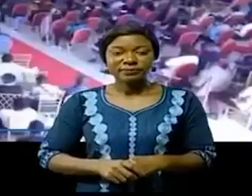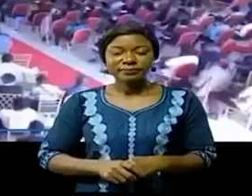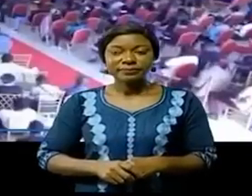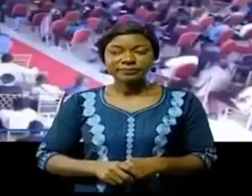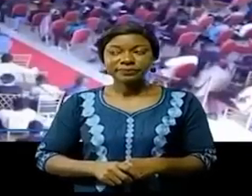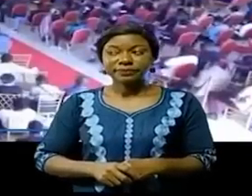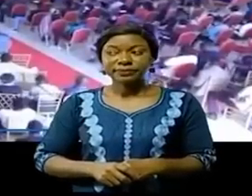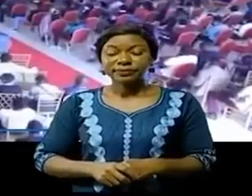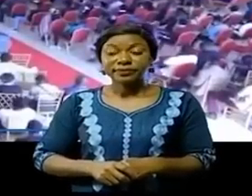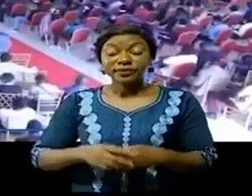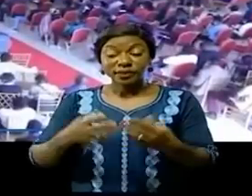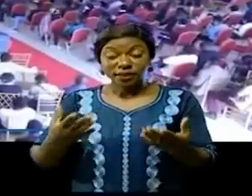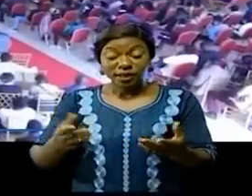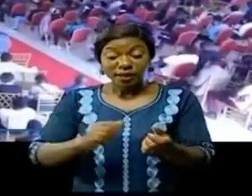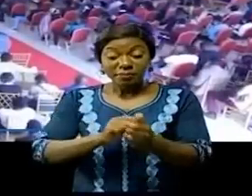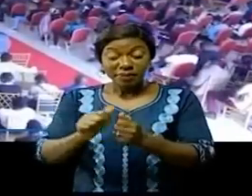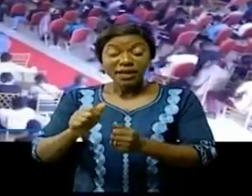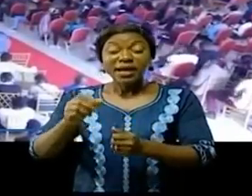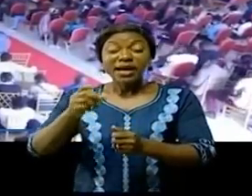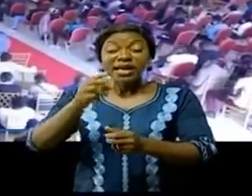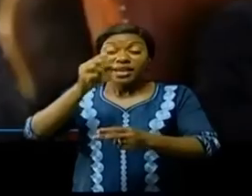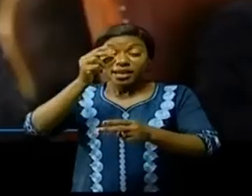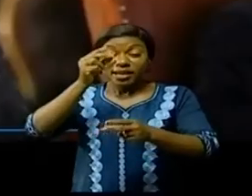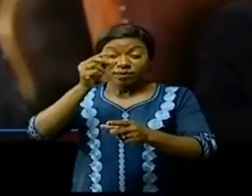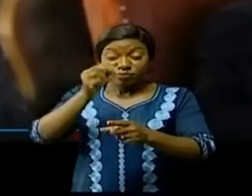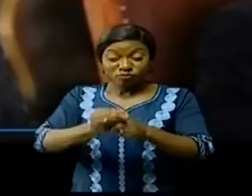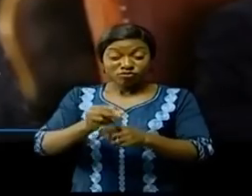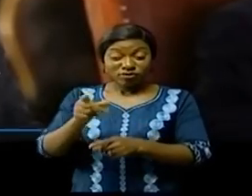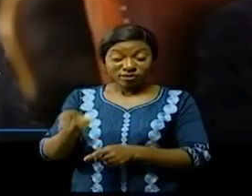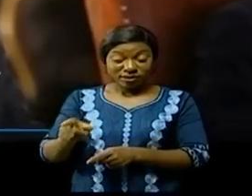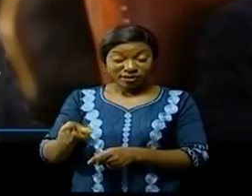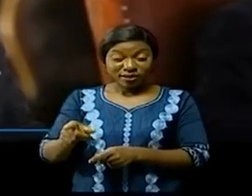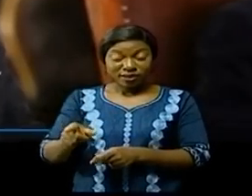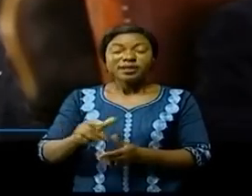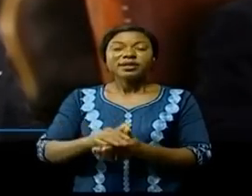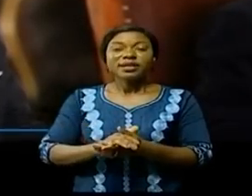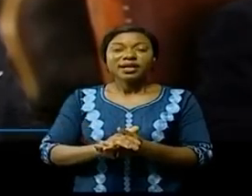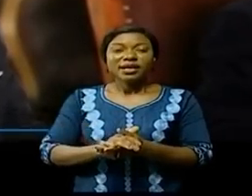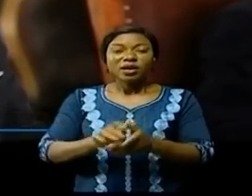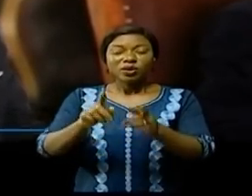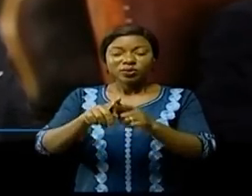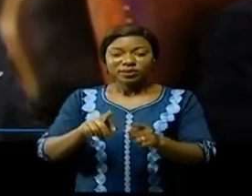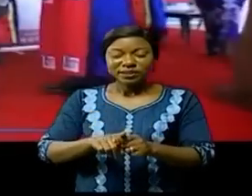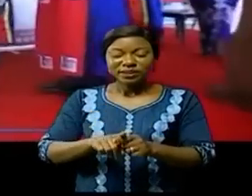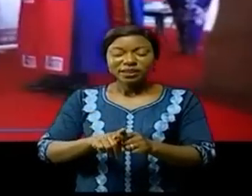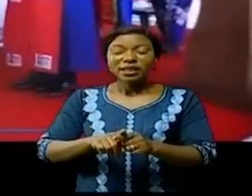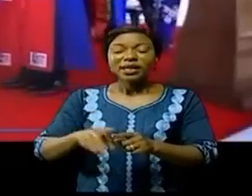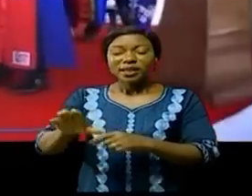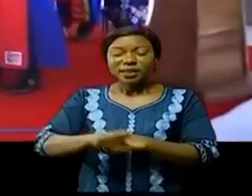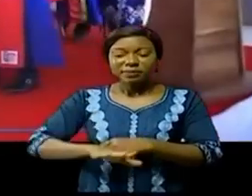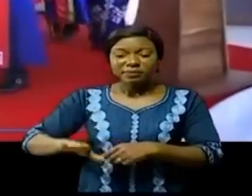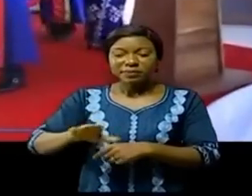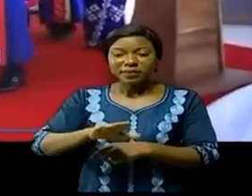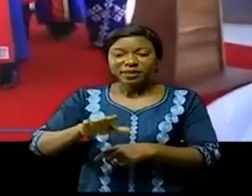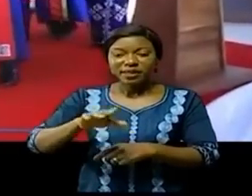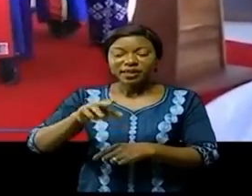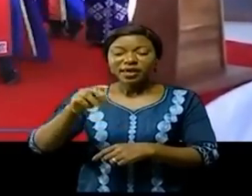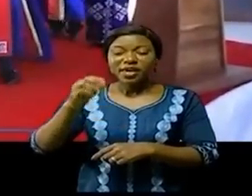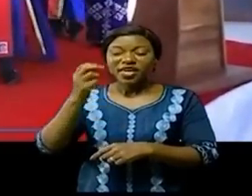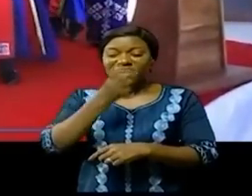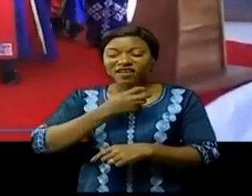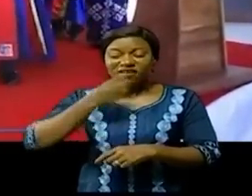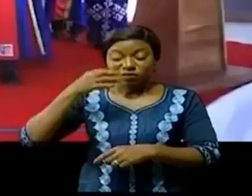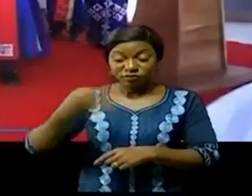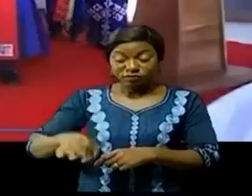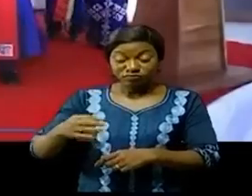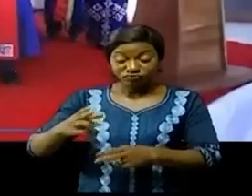C'est avec ces mots et plein d'émotions que le professeur Slim Kalbous, recteur de l'Agence universitaire de la francophonie, a reçu le doctorat honoris